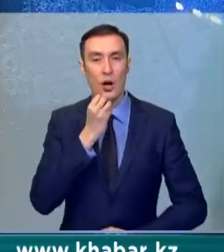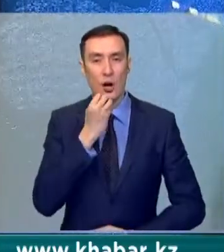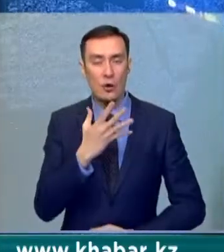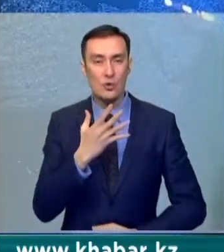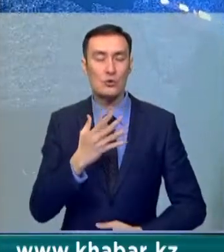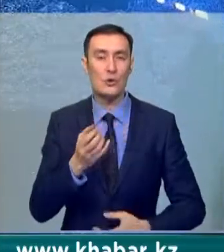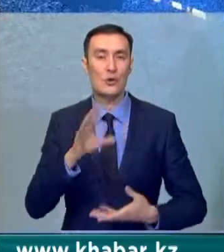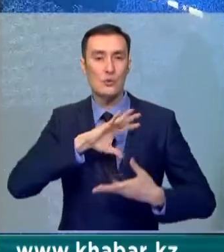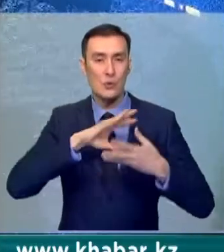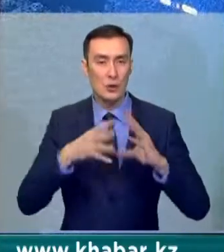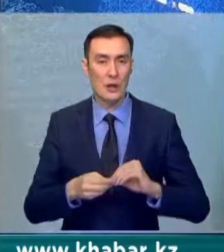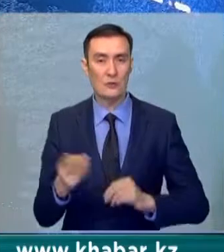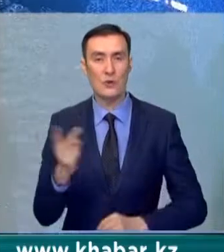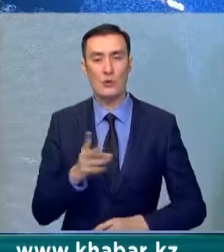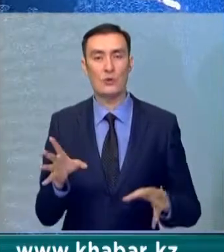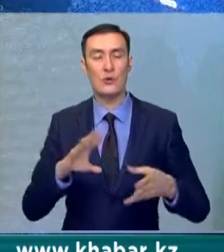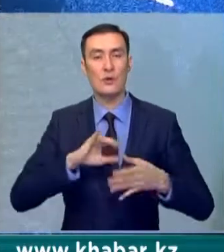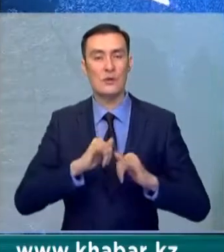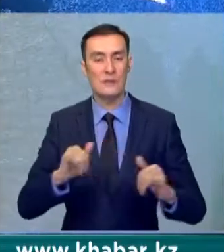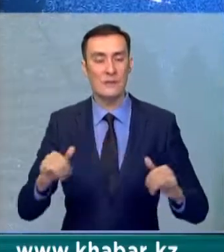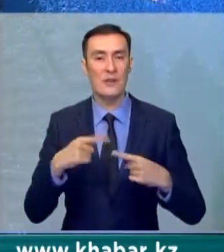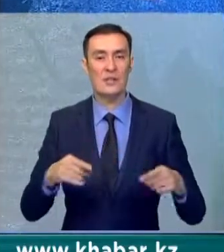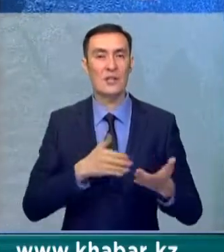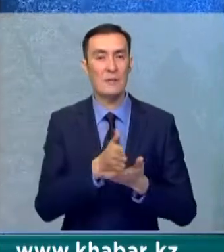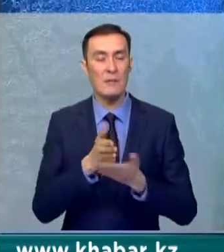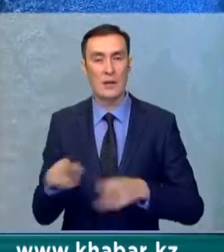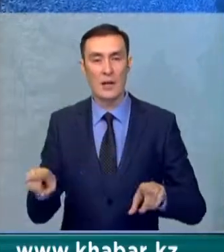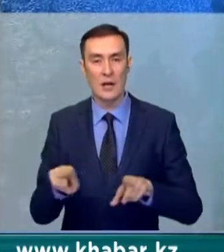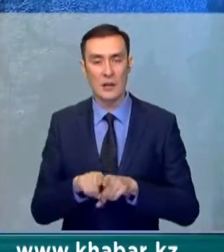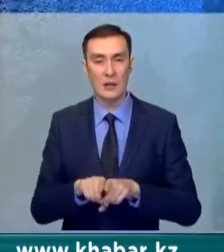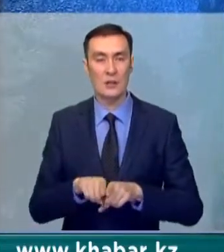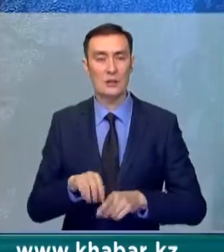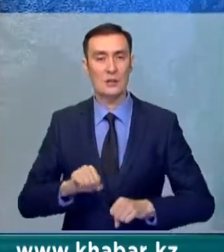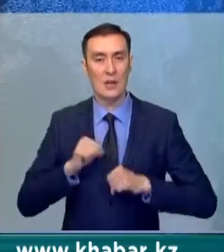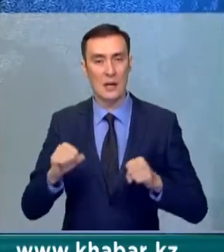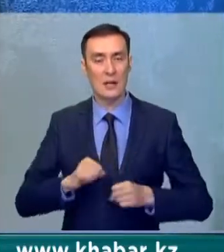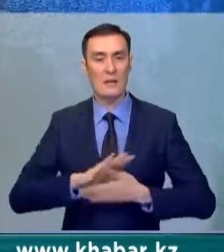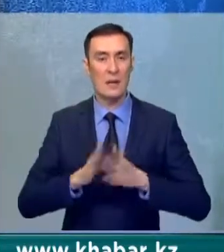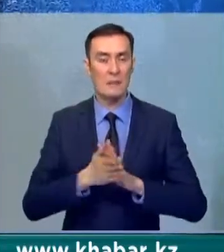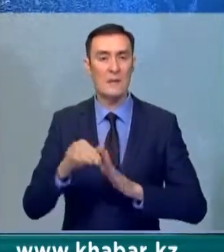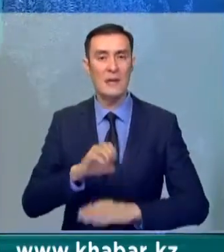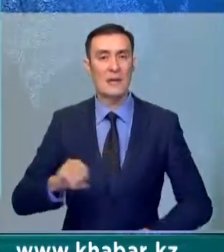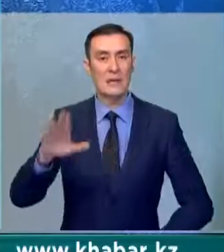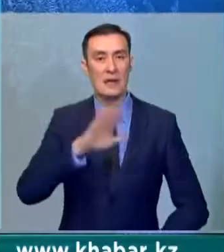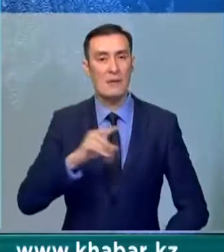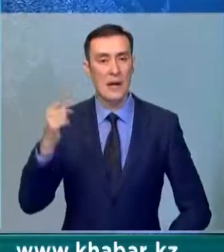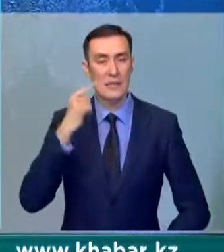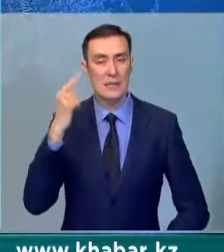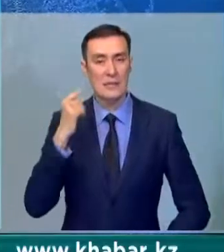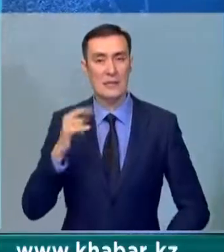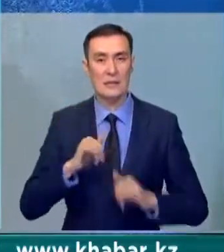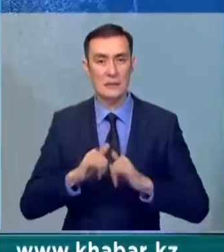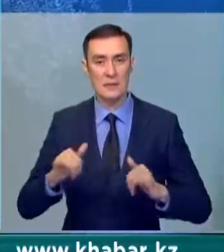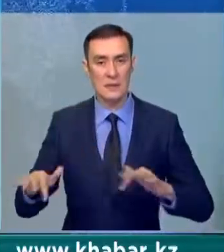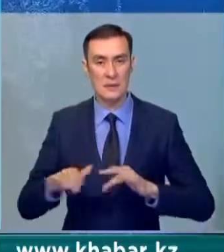Хорошую отдачу дает двустороннее сотрудничество в различных направлениях, а также координация усилий в рамках Евразии.